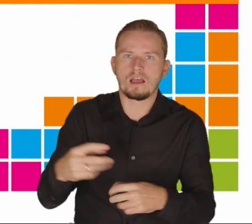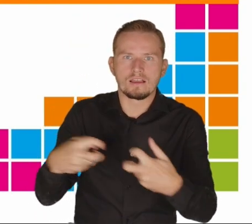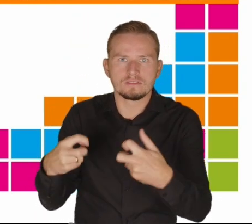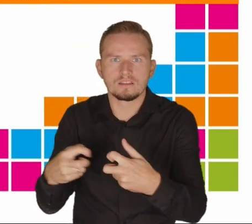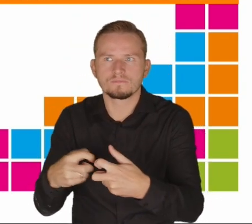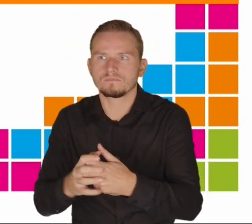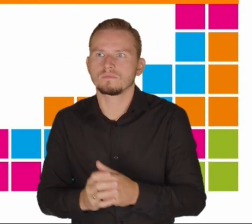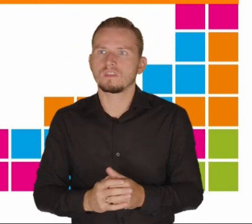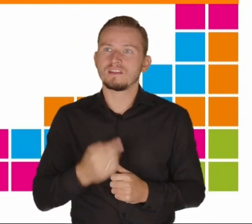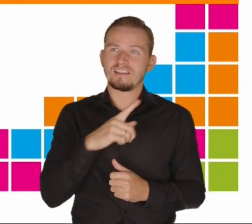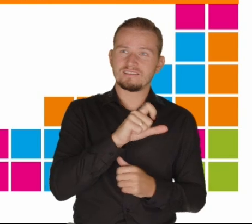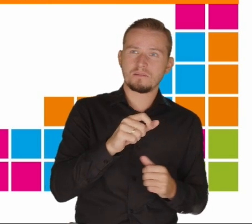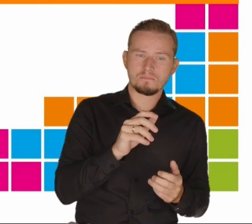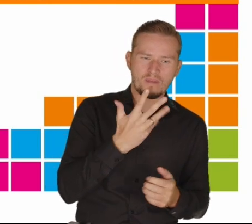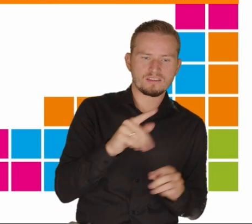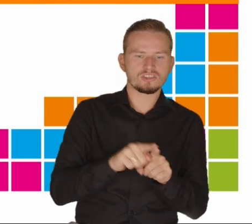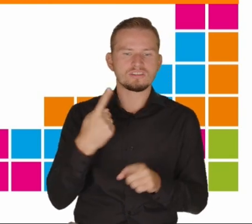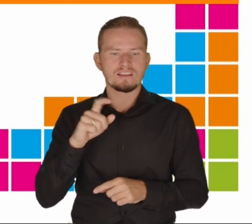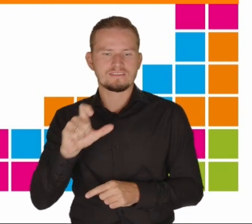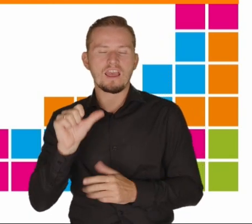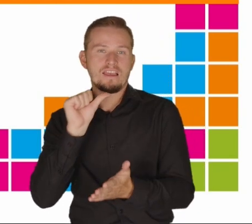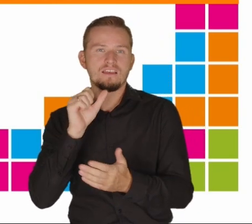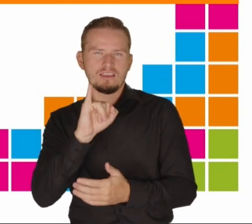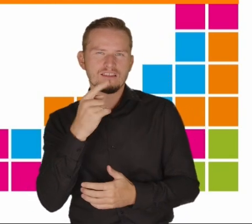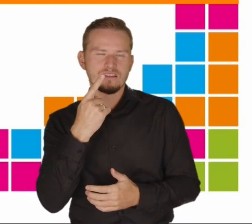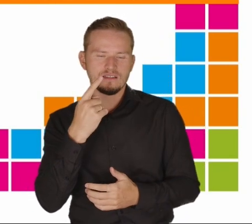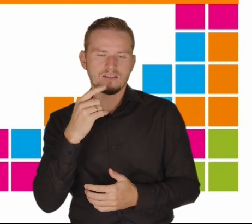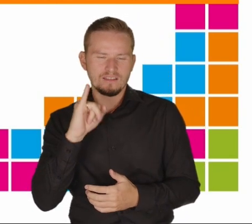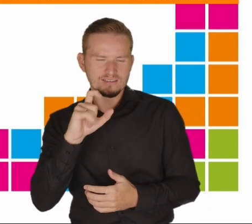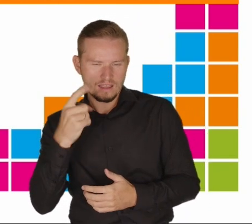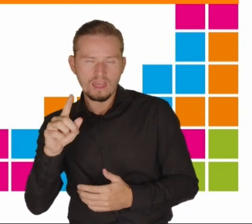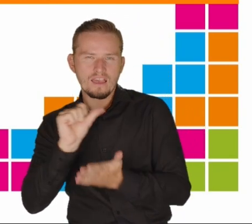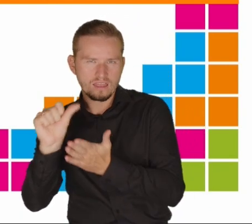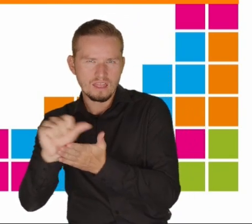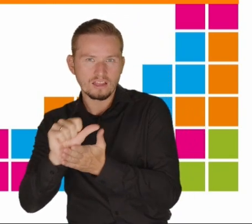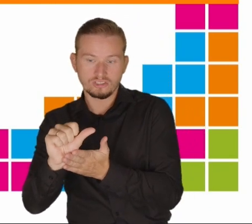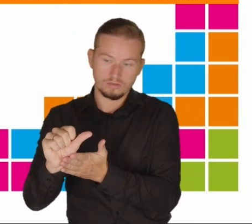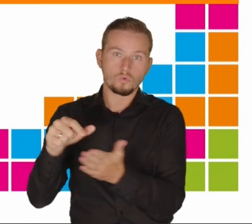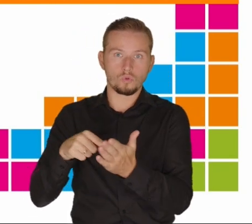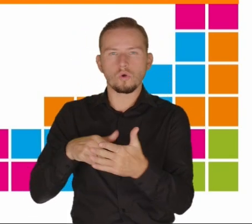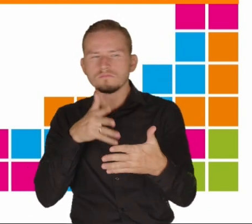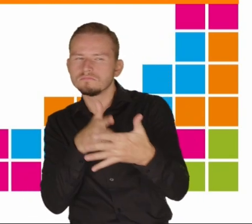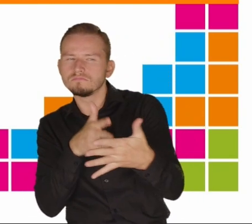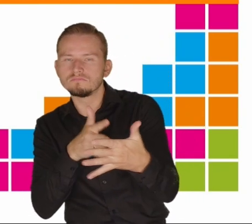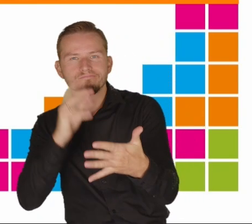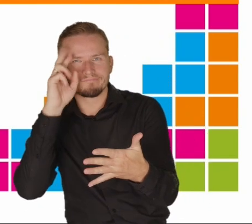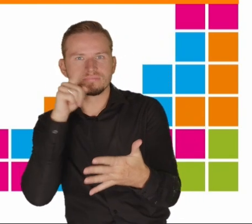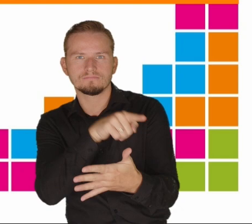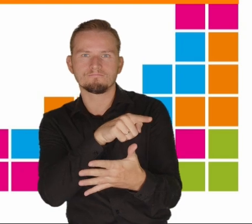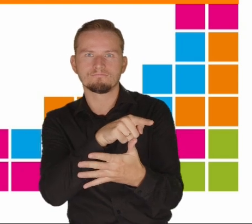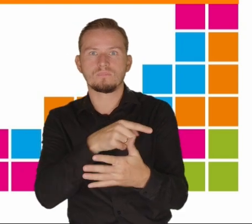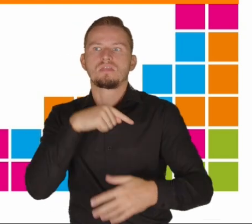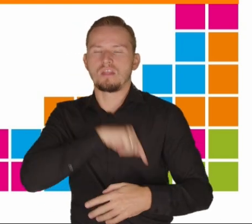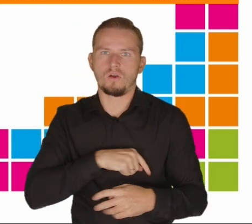w ICD-11. To są dość podobnie skonstruowane diagnozy. Jeśli Państwo popatrzycie na treść tego